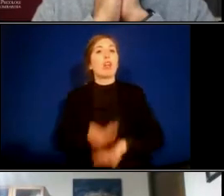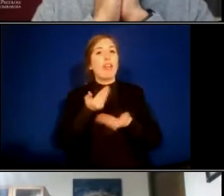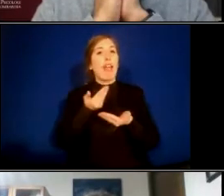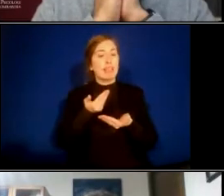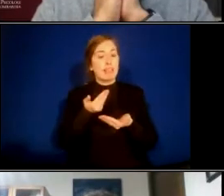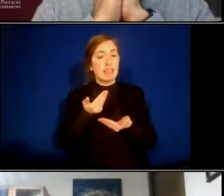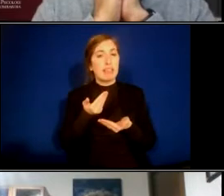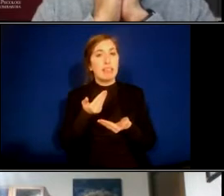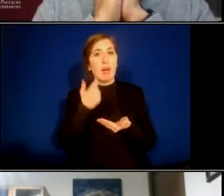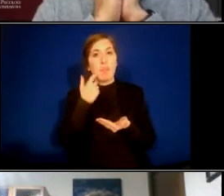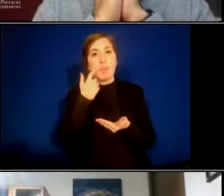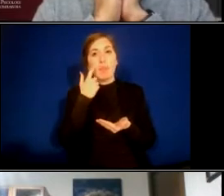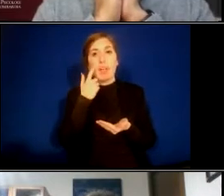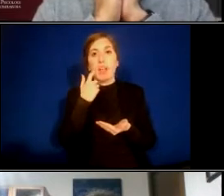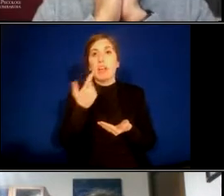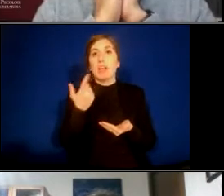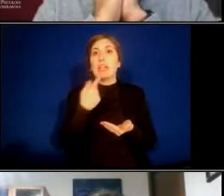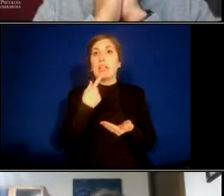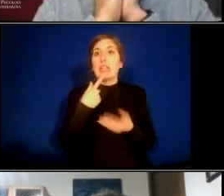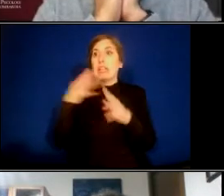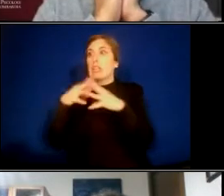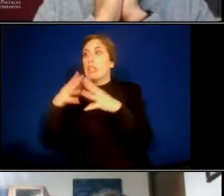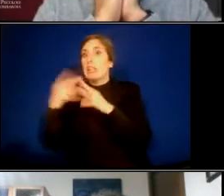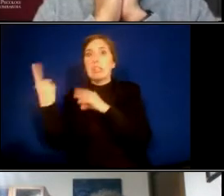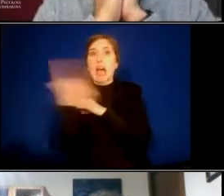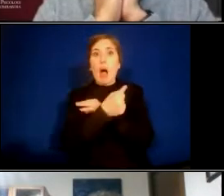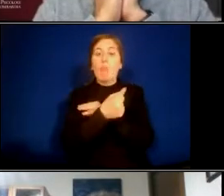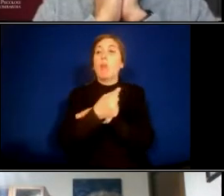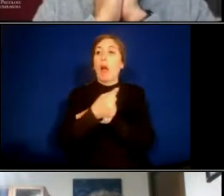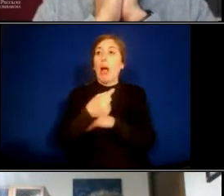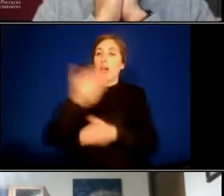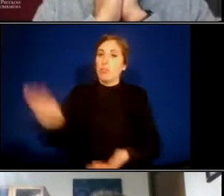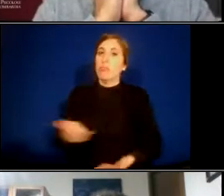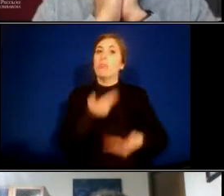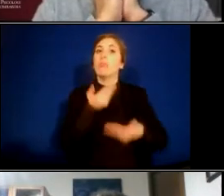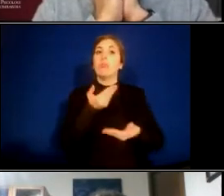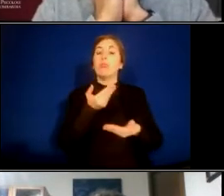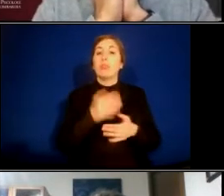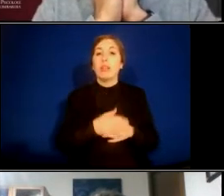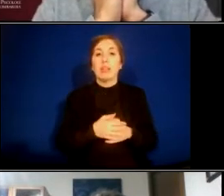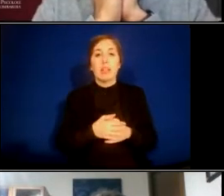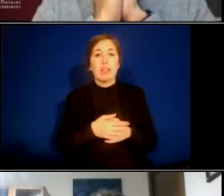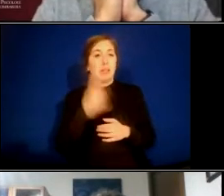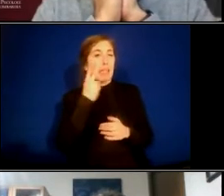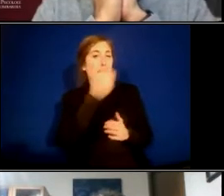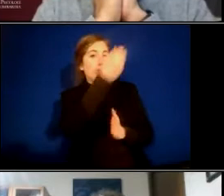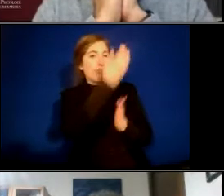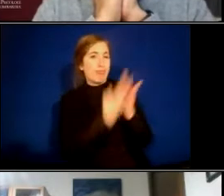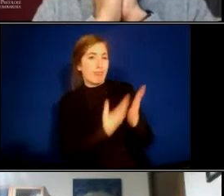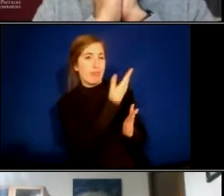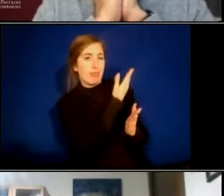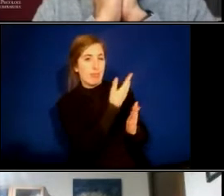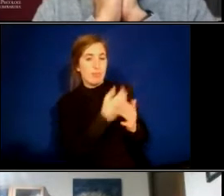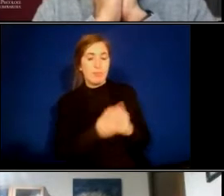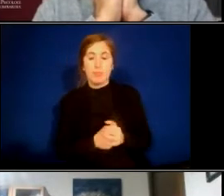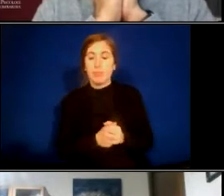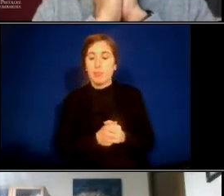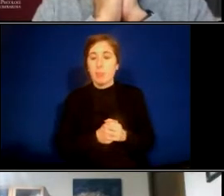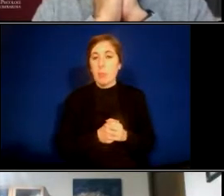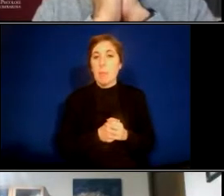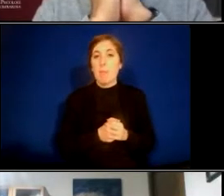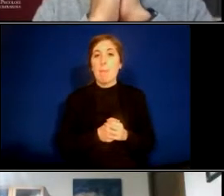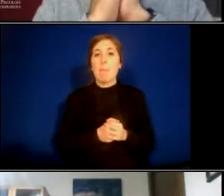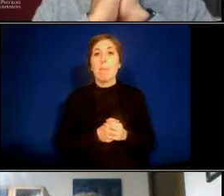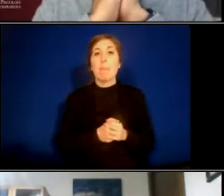insomma, chi scappa dal conflitto e gli altri numeri insomma li vedete. In questo momento